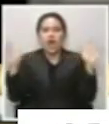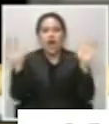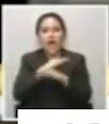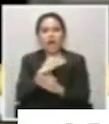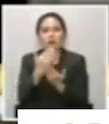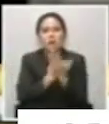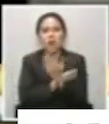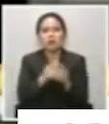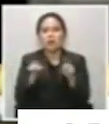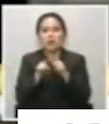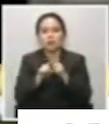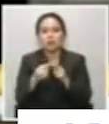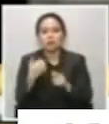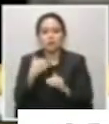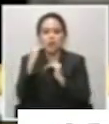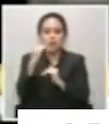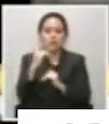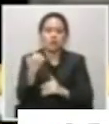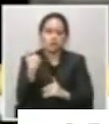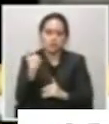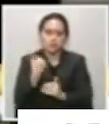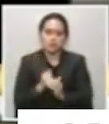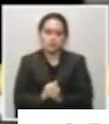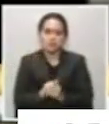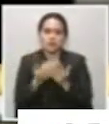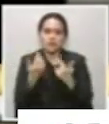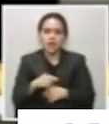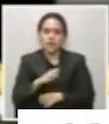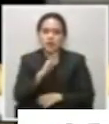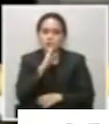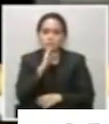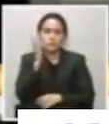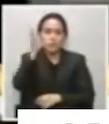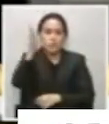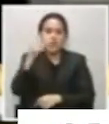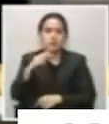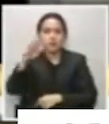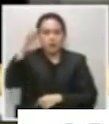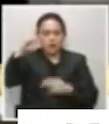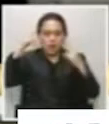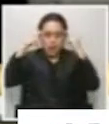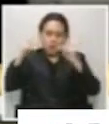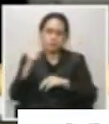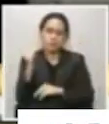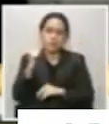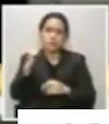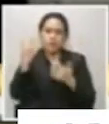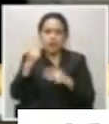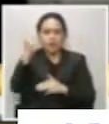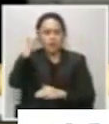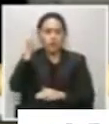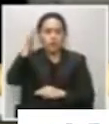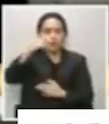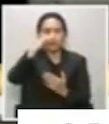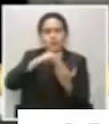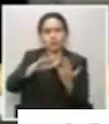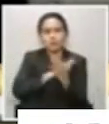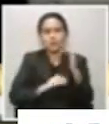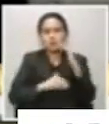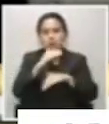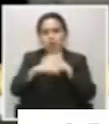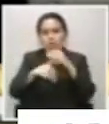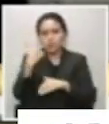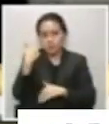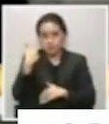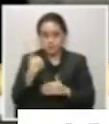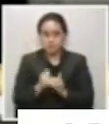อกอยู่ที่พลเอกประยุทธ์แล้วบ้านเมืองจะอยู่อย่างไรท่านประธานท่านประธานที่เคารพครับนอกจากส